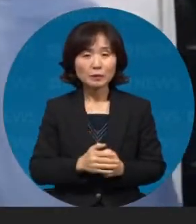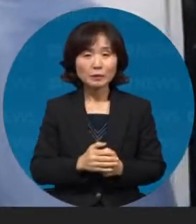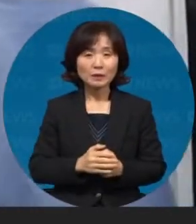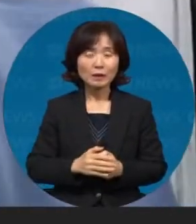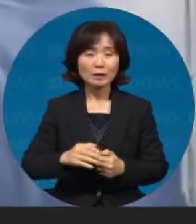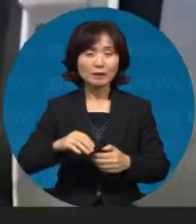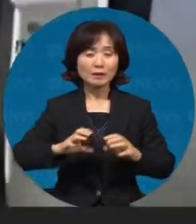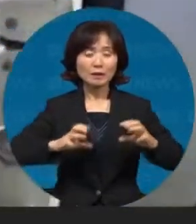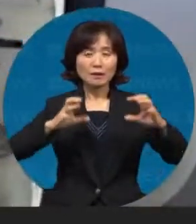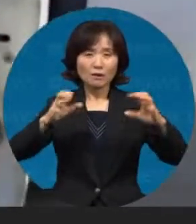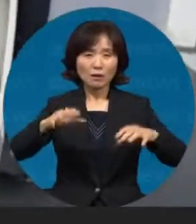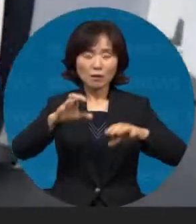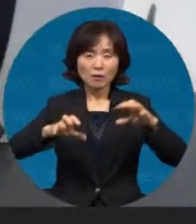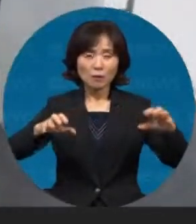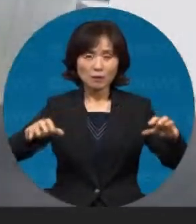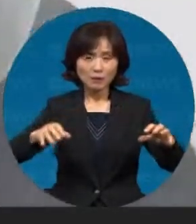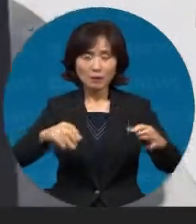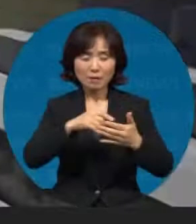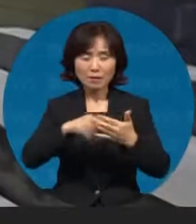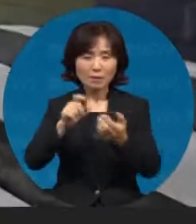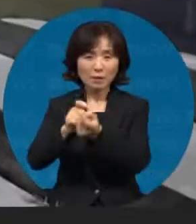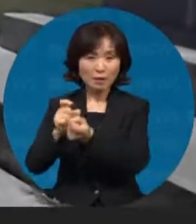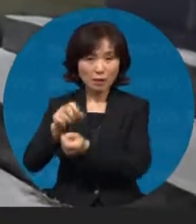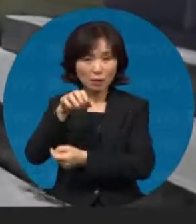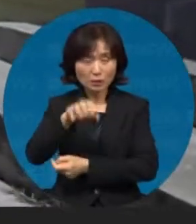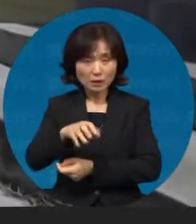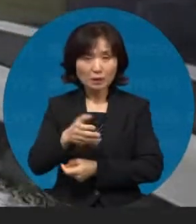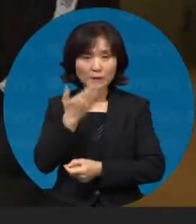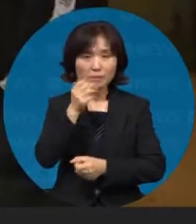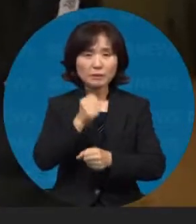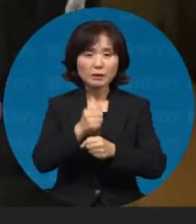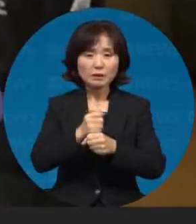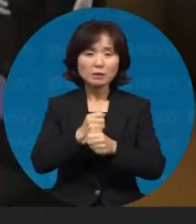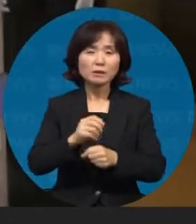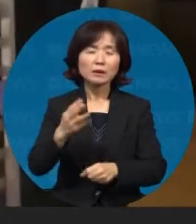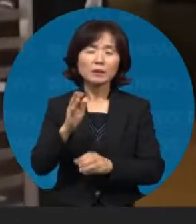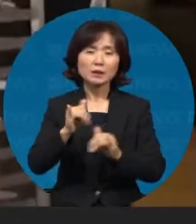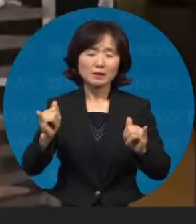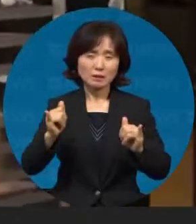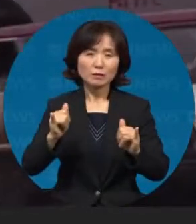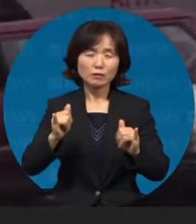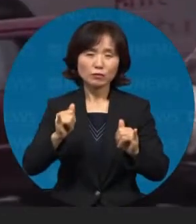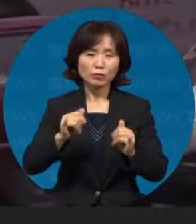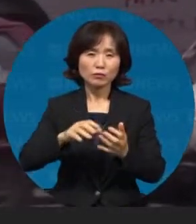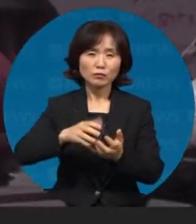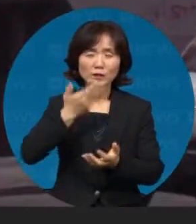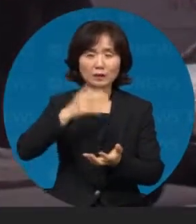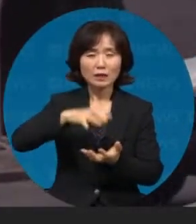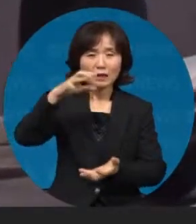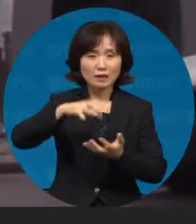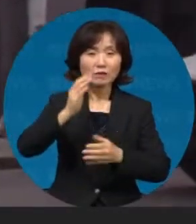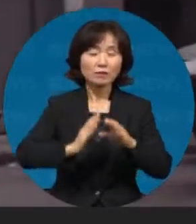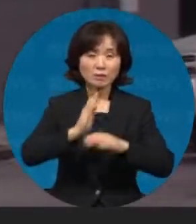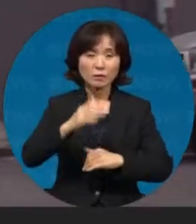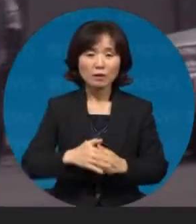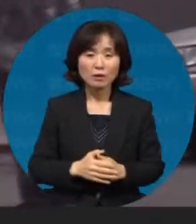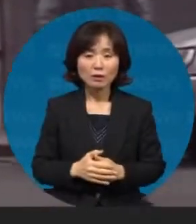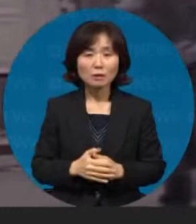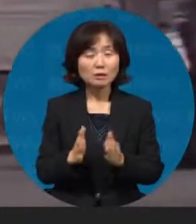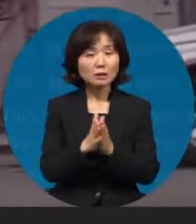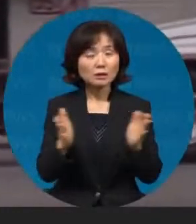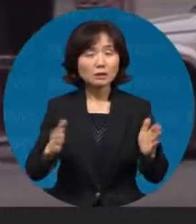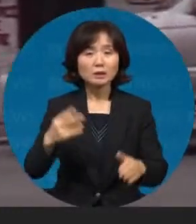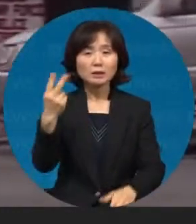세계 전역에서 만든 음식은 400만 인분이 넘습니다. 월드 센트럴 키친의 시작은